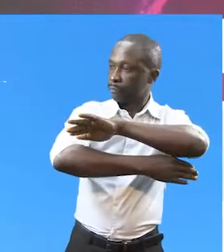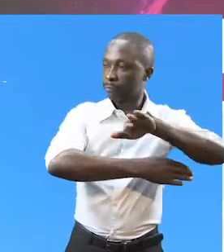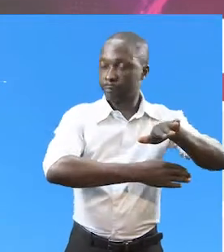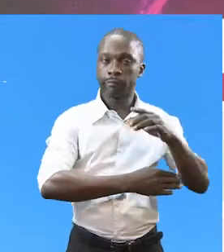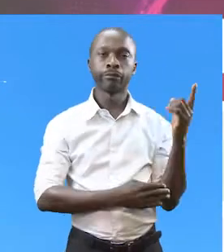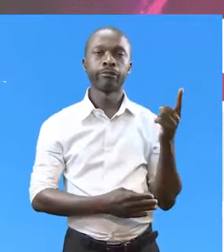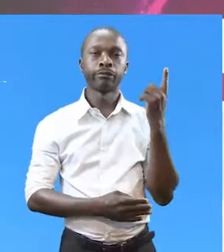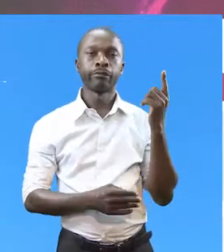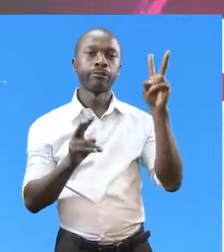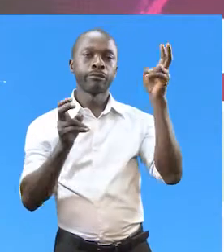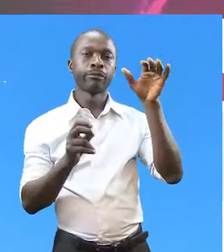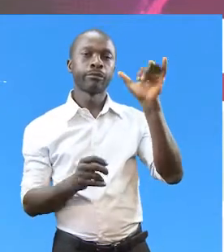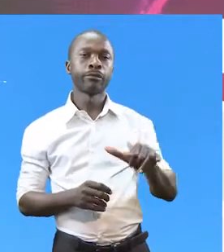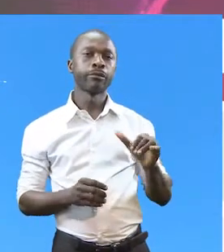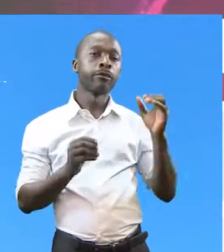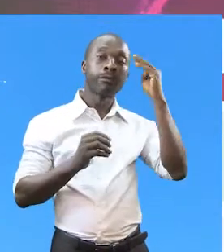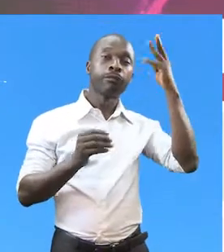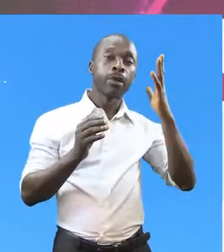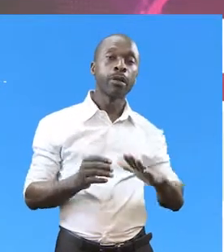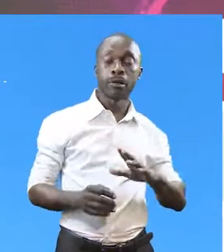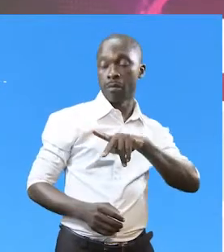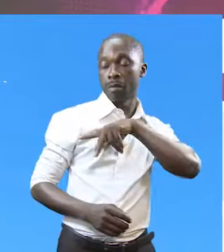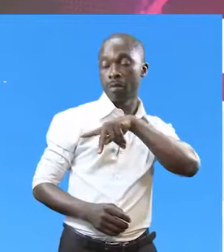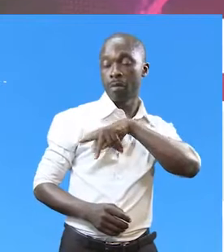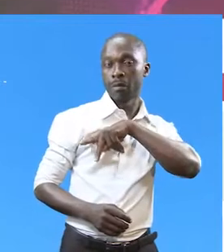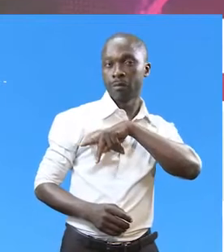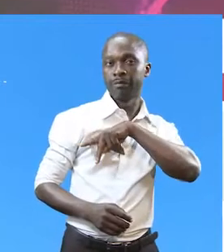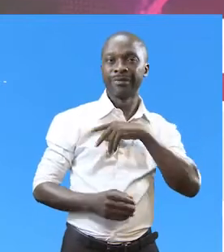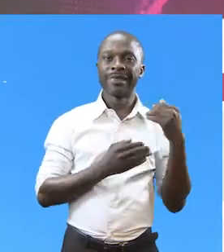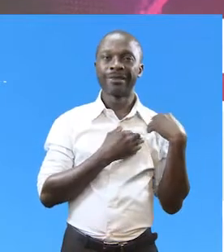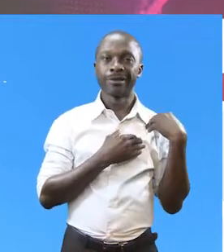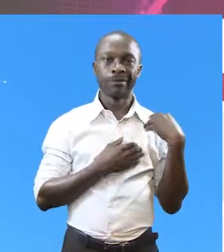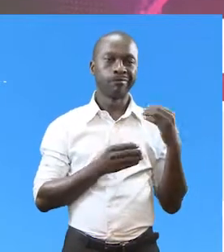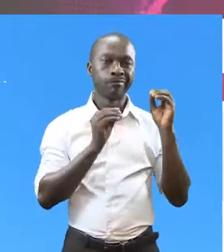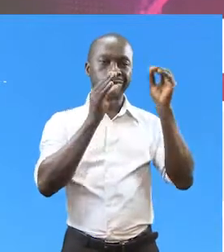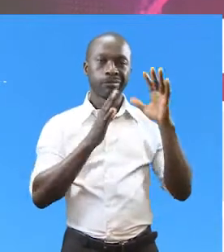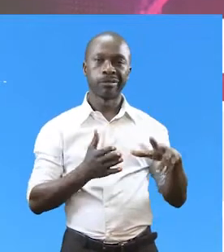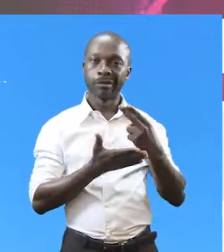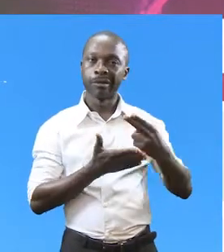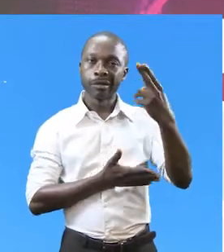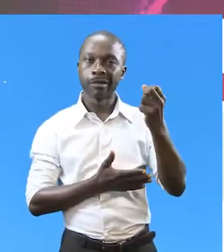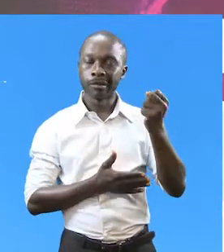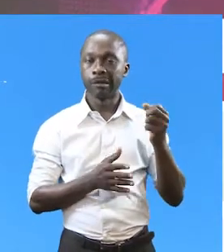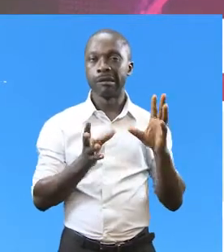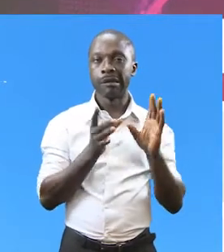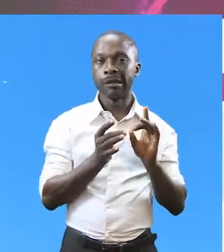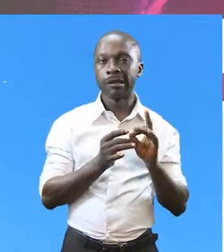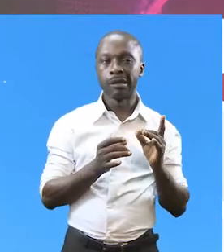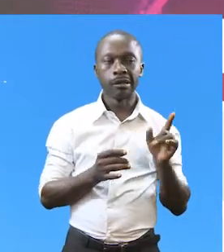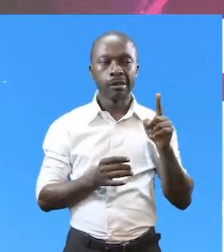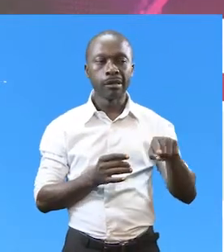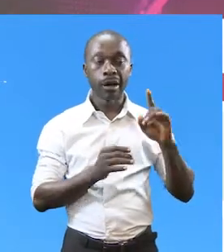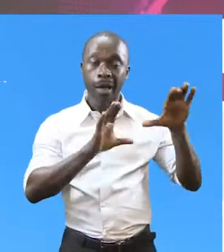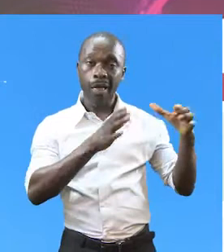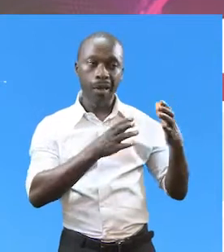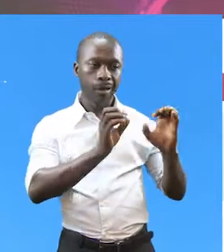Pauline Nalova-Yonga vient d'opérer une sortie dans laquelle elle rappelle à la communauté éducative camerounaise et aux parents